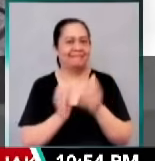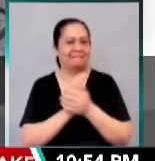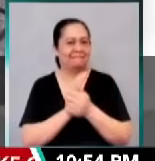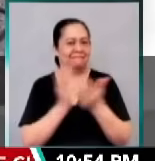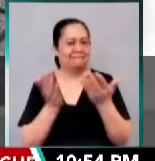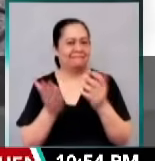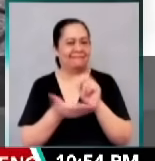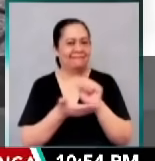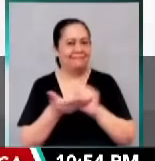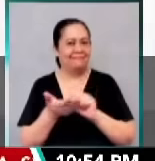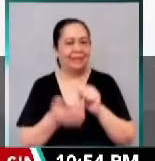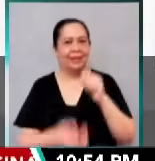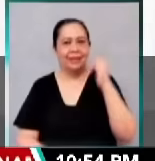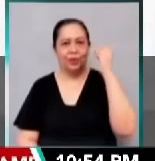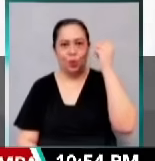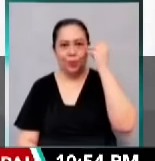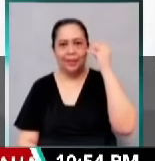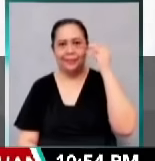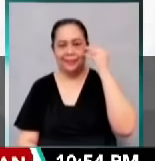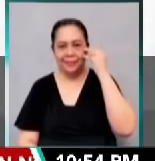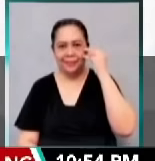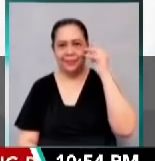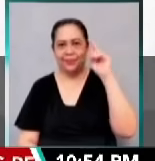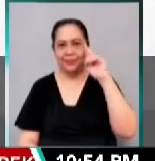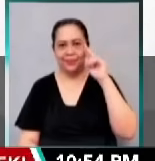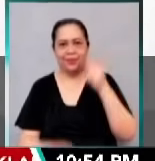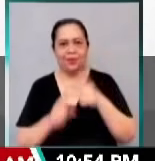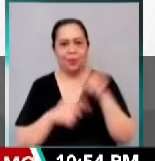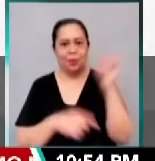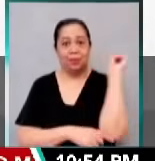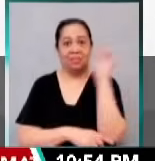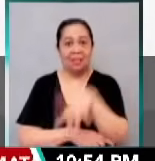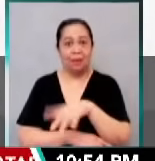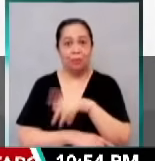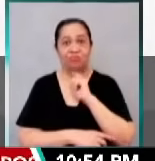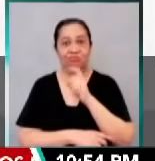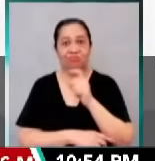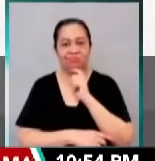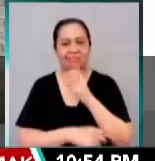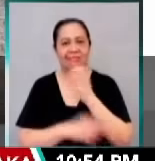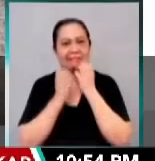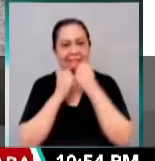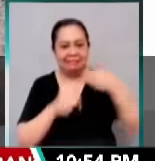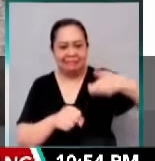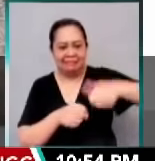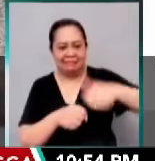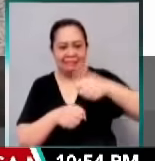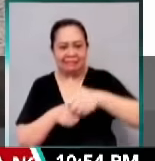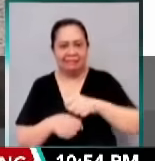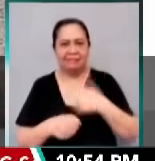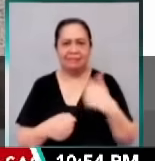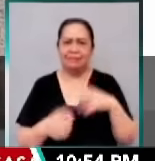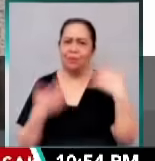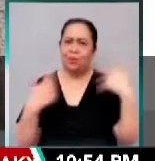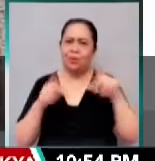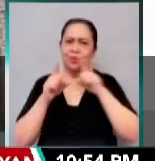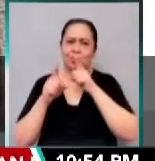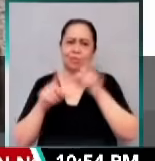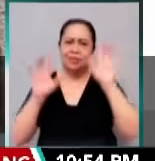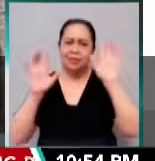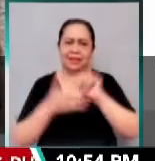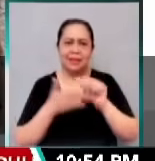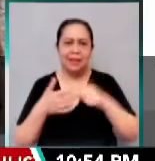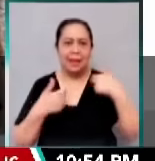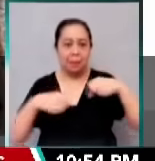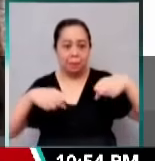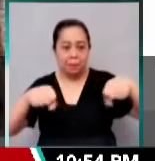Medrama Urbano mula sa mga patapon ng lata. Ang galing nito, reminds me of an artist. Merong motorsiklo at knight